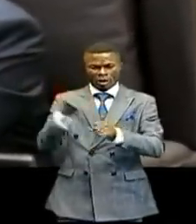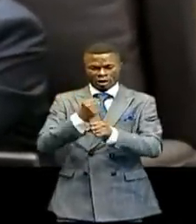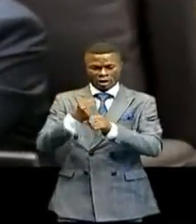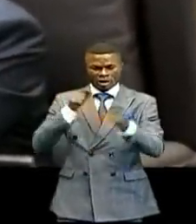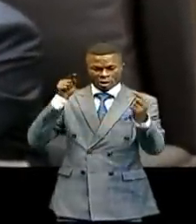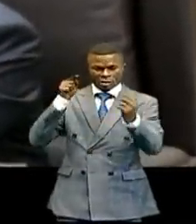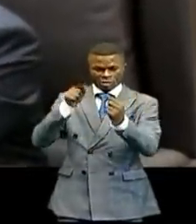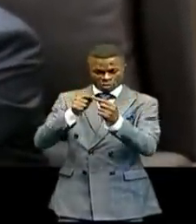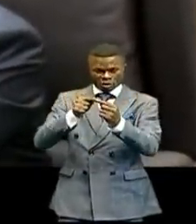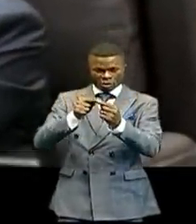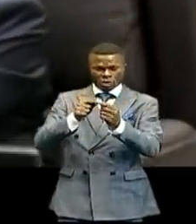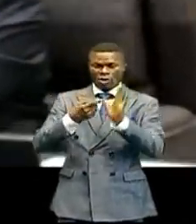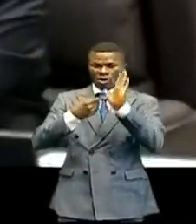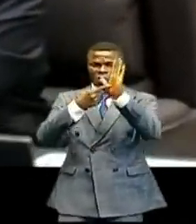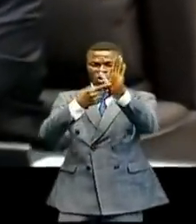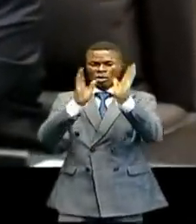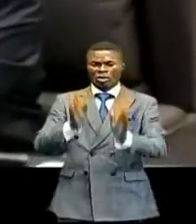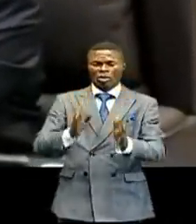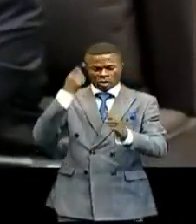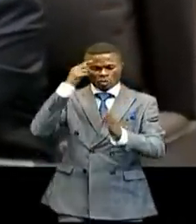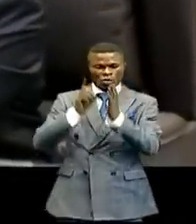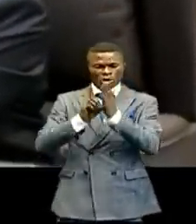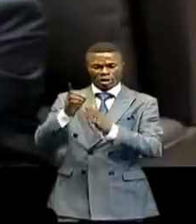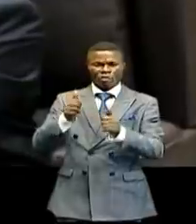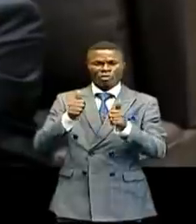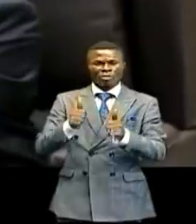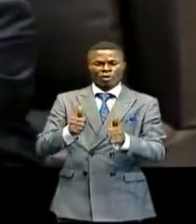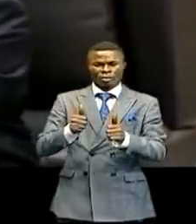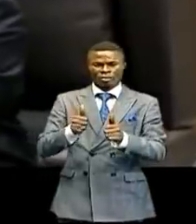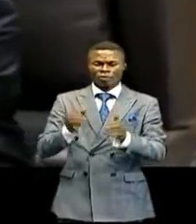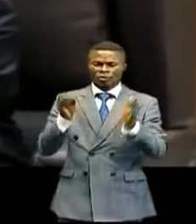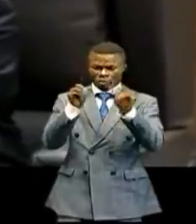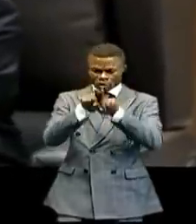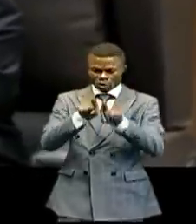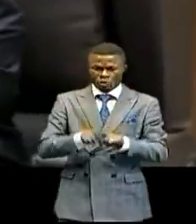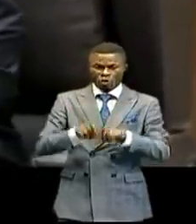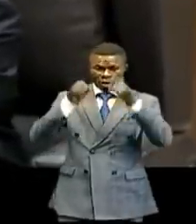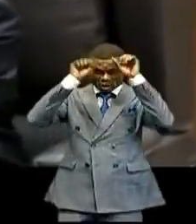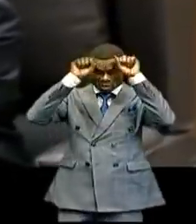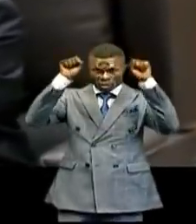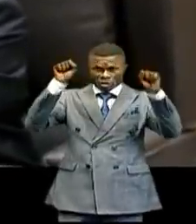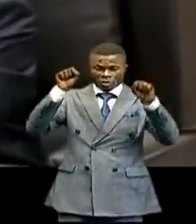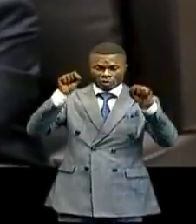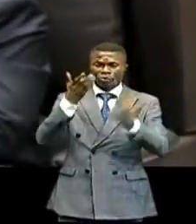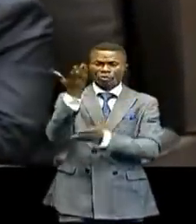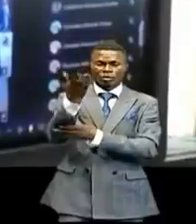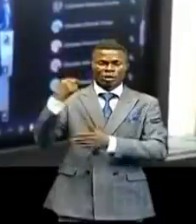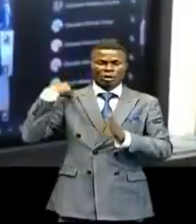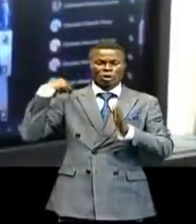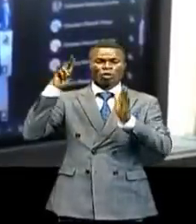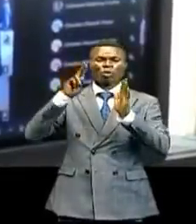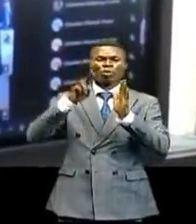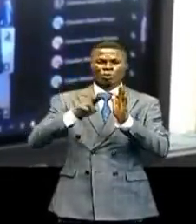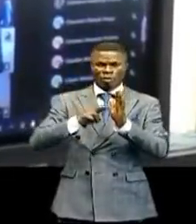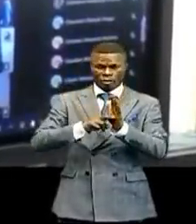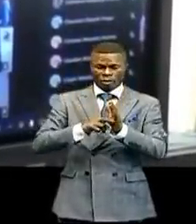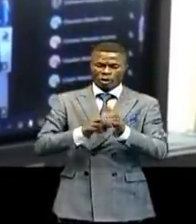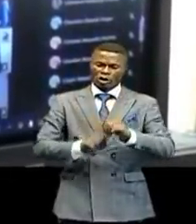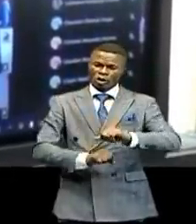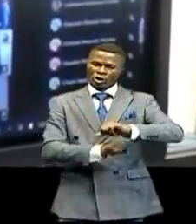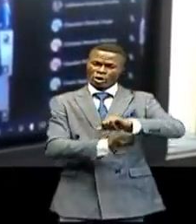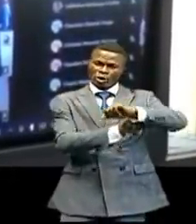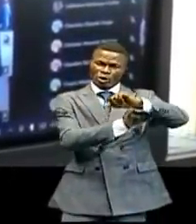vers une approche de représentation pour le développement. Il a aussi demandé au gouvernement